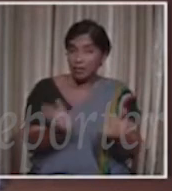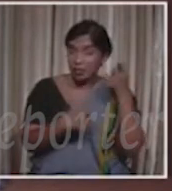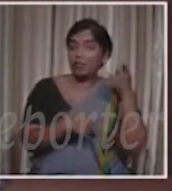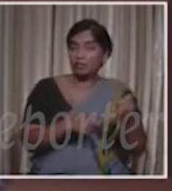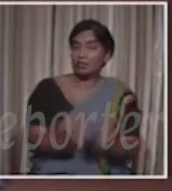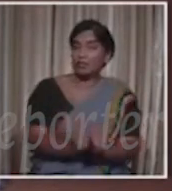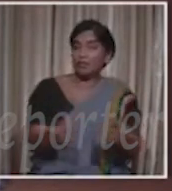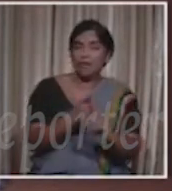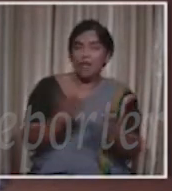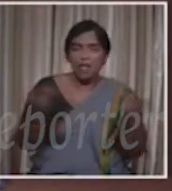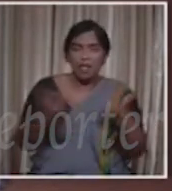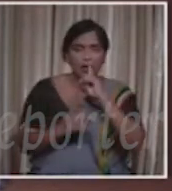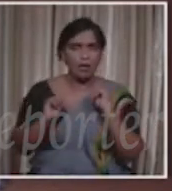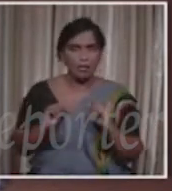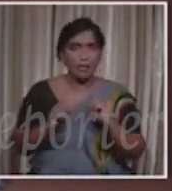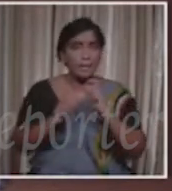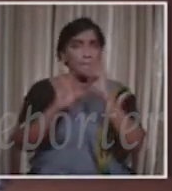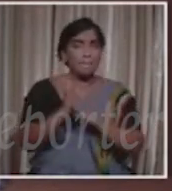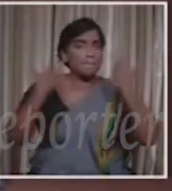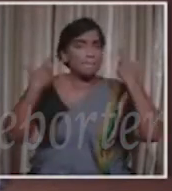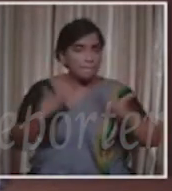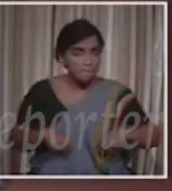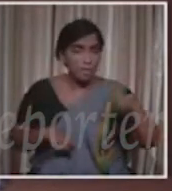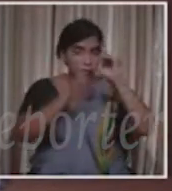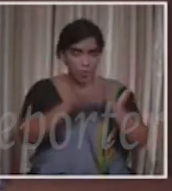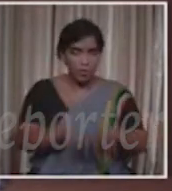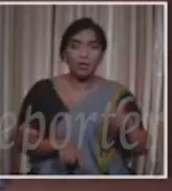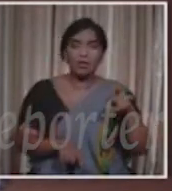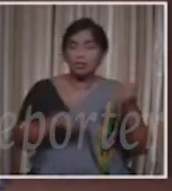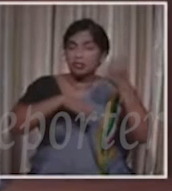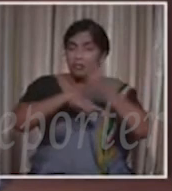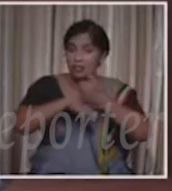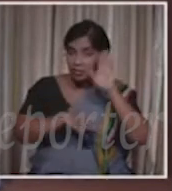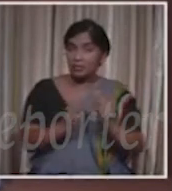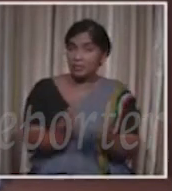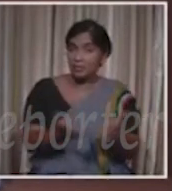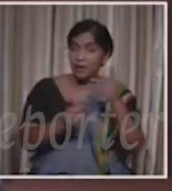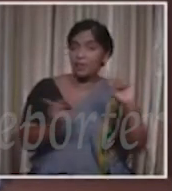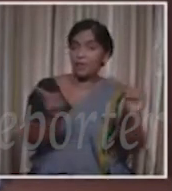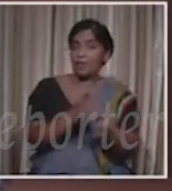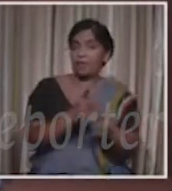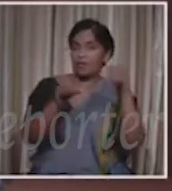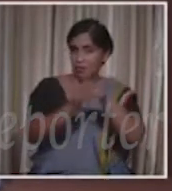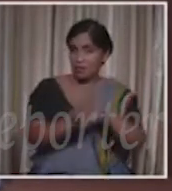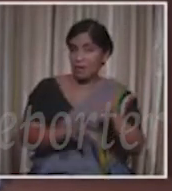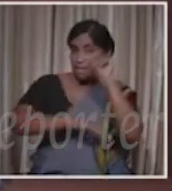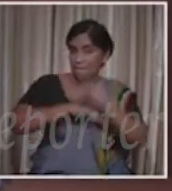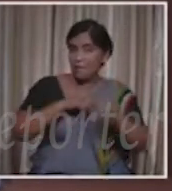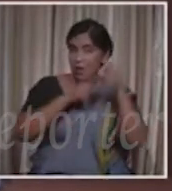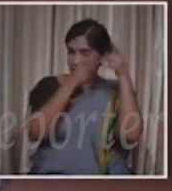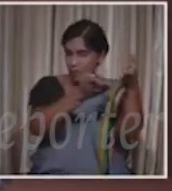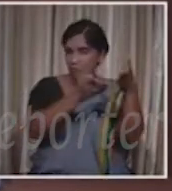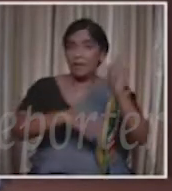මිනිත්තු දෙකක කාලයක් තිබෙනවා මුලසුනේ ඉඳගෙන දියත් කළද පහරයක් ඒක කොහොමද නැහැ කියන්නේ අගමැති මහින්ද රාජපක්ෂයෙන්